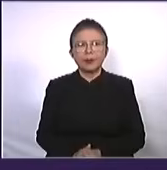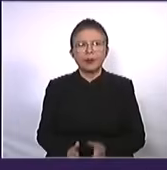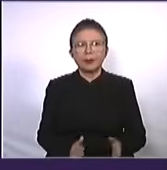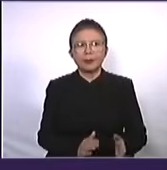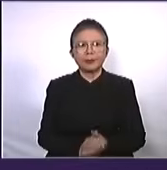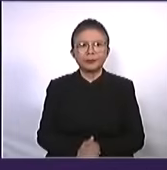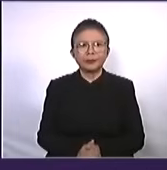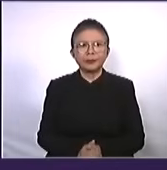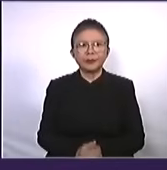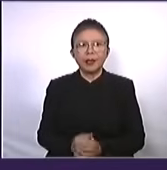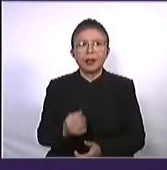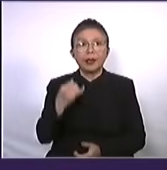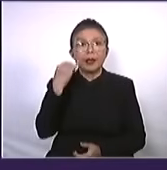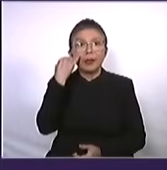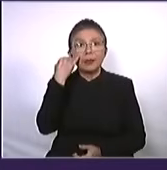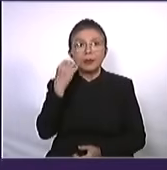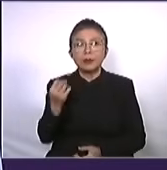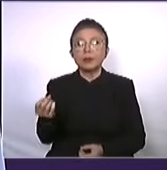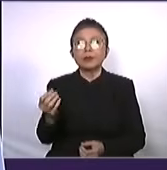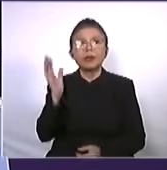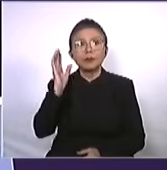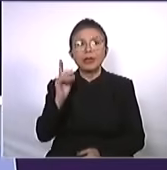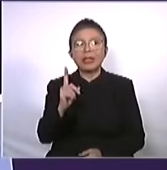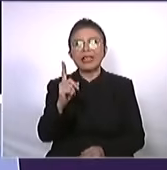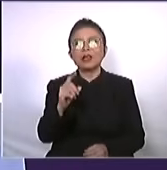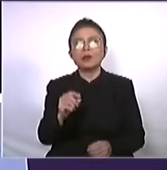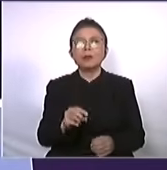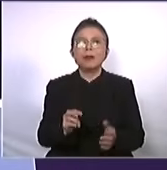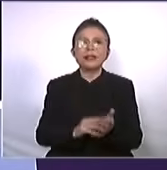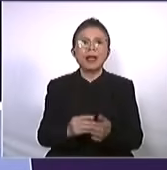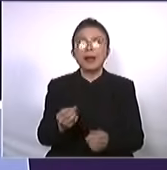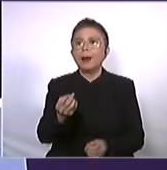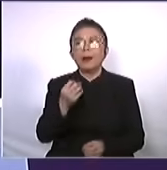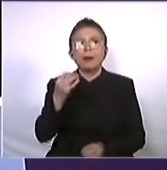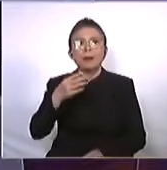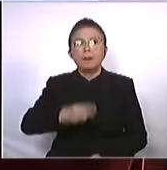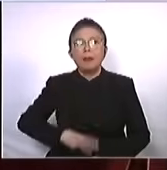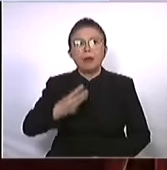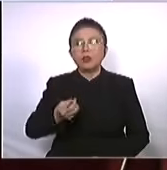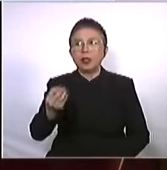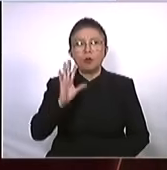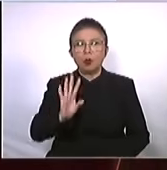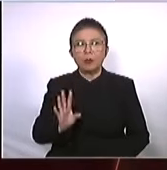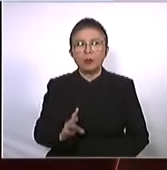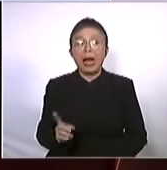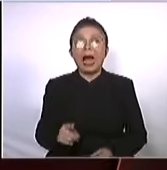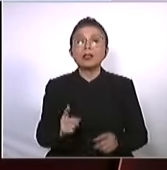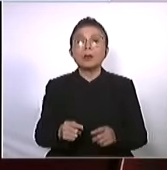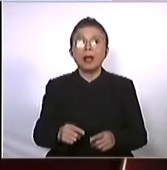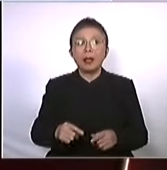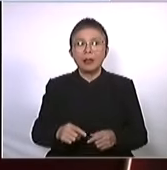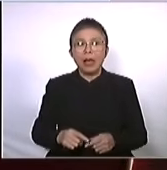Terima kasih yang disampaikan Pak Mahfud kurang satu hal saja yaitu harus ada